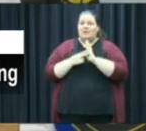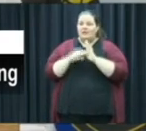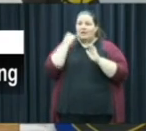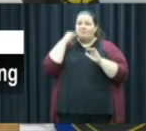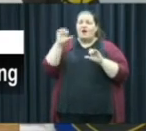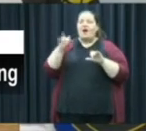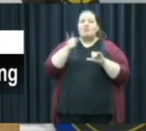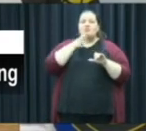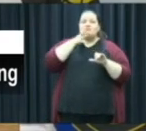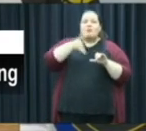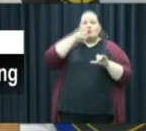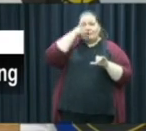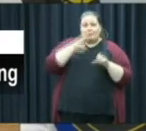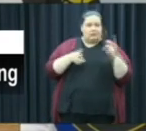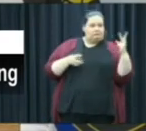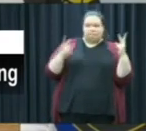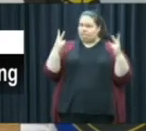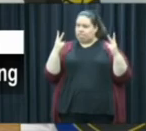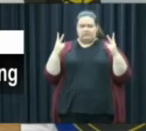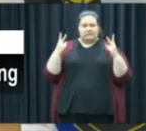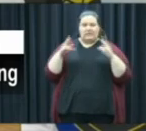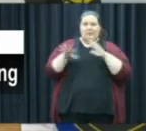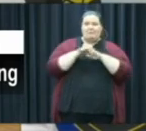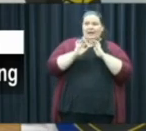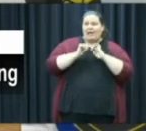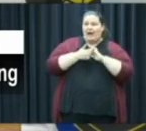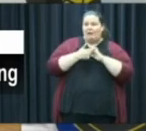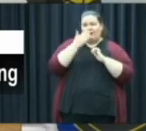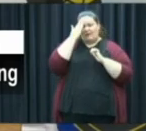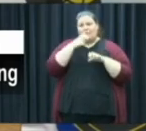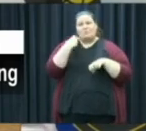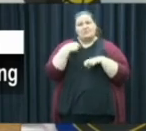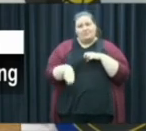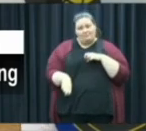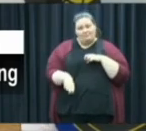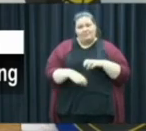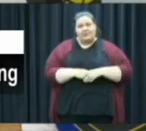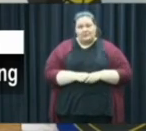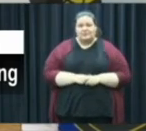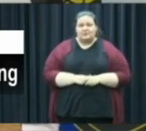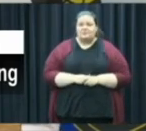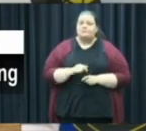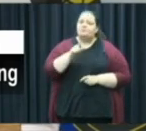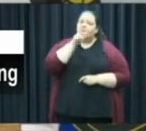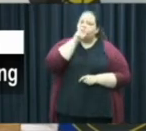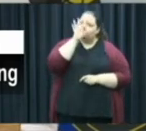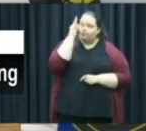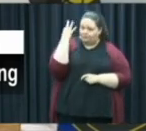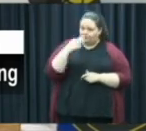je sais que bon nombre d'entre vous étaient heureux de pouvoir faire des activités pour lesquelles les restrictions